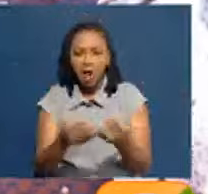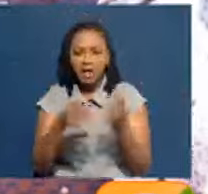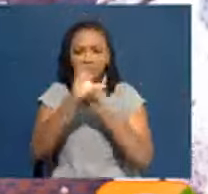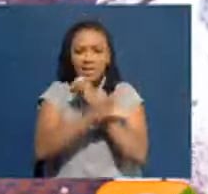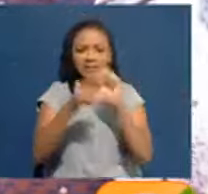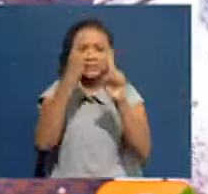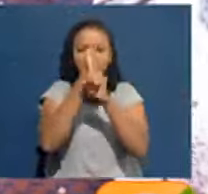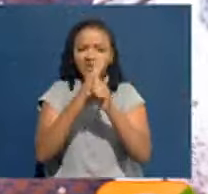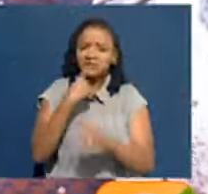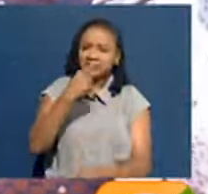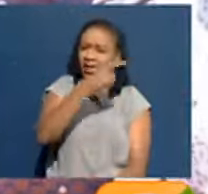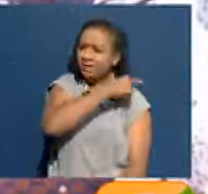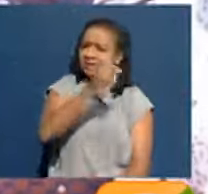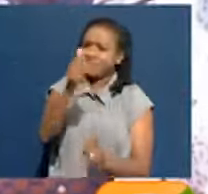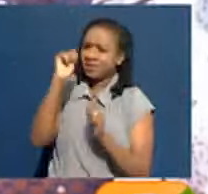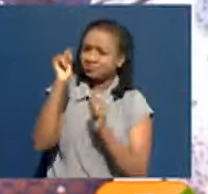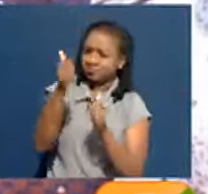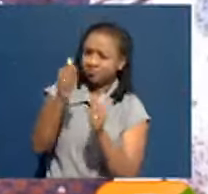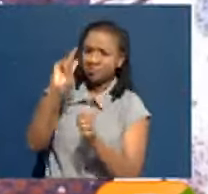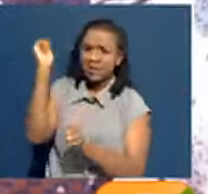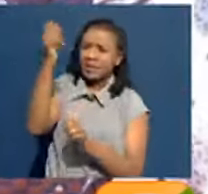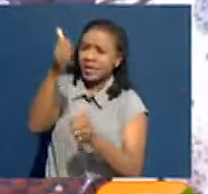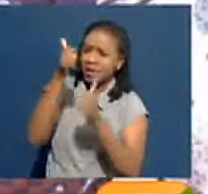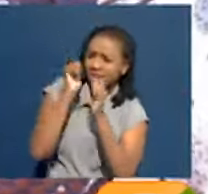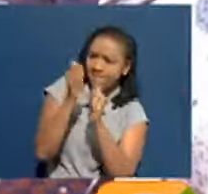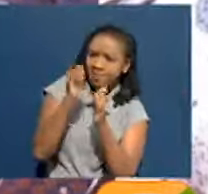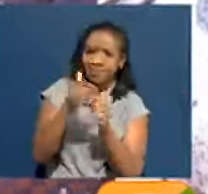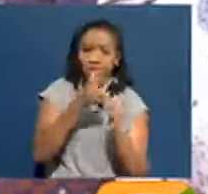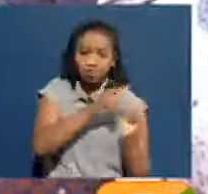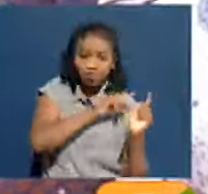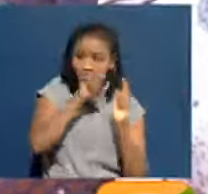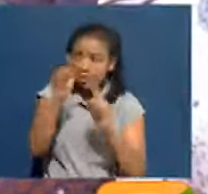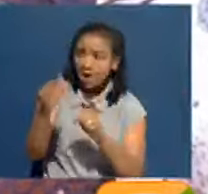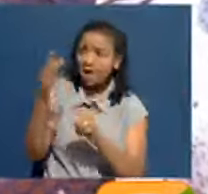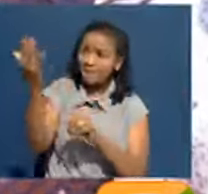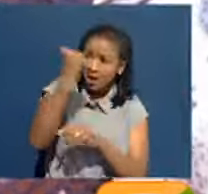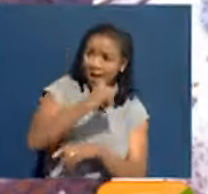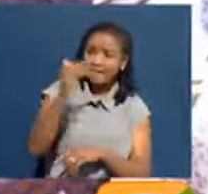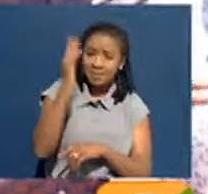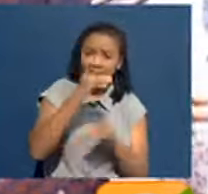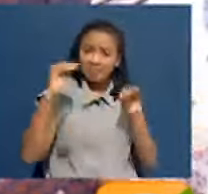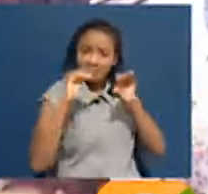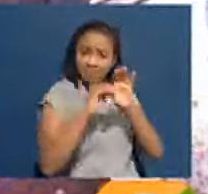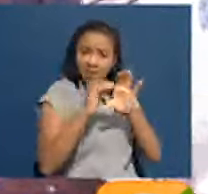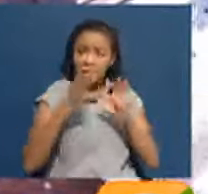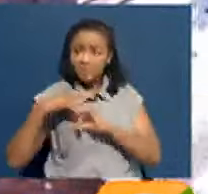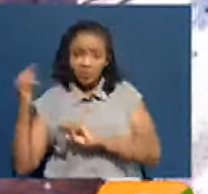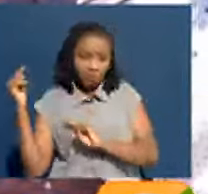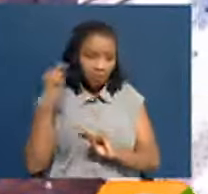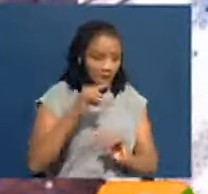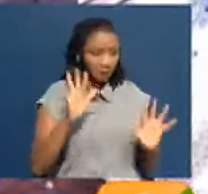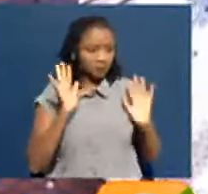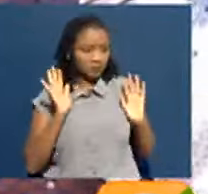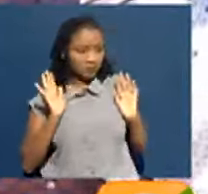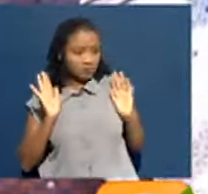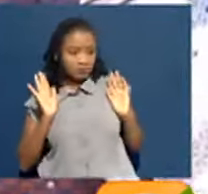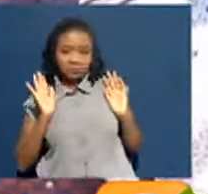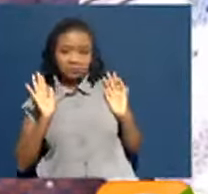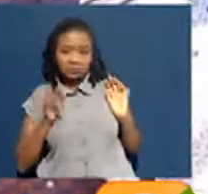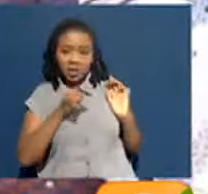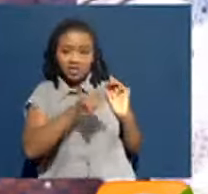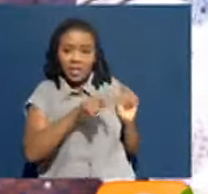renewable energy, tuko na nini, mnaweza kuleta mali yenu. Alafu hapa wawekezaji wanakuja, wanakuta iko